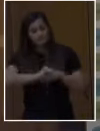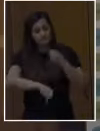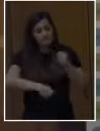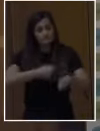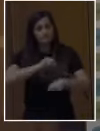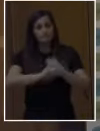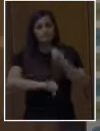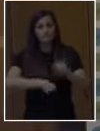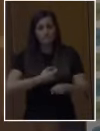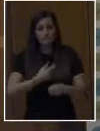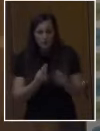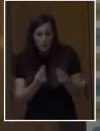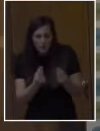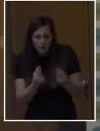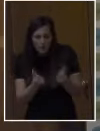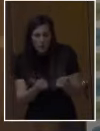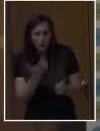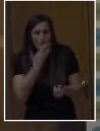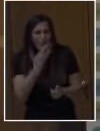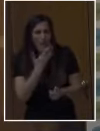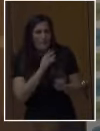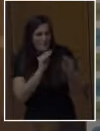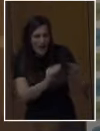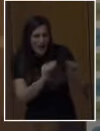κάνετε μάθημα για τον μαθητή που είναι από κάτω